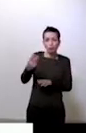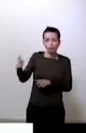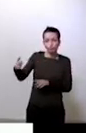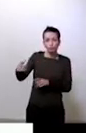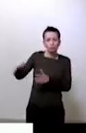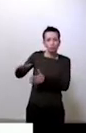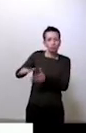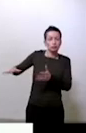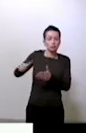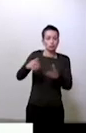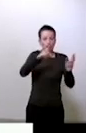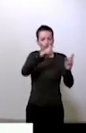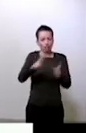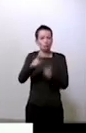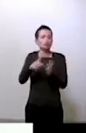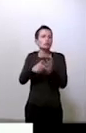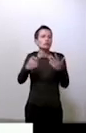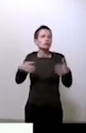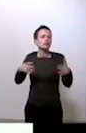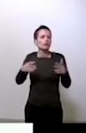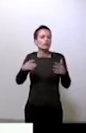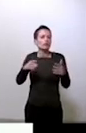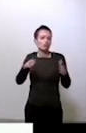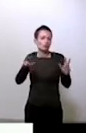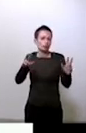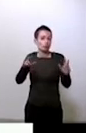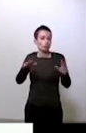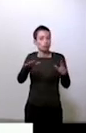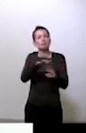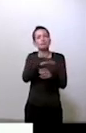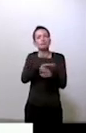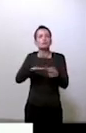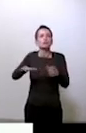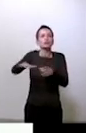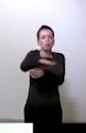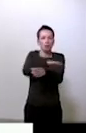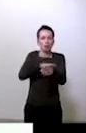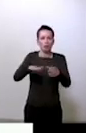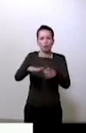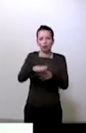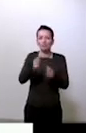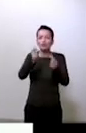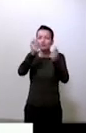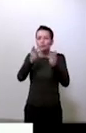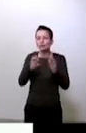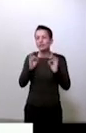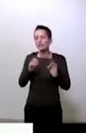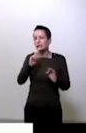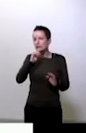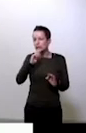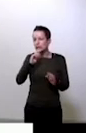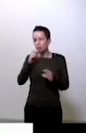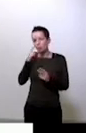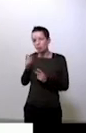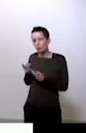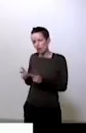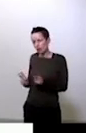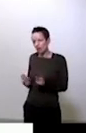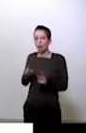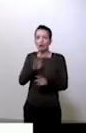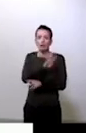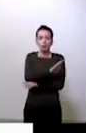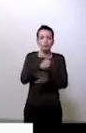elle représente en 2019, sur le territoire métropolitain, on n'a pas encore le chiffre tout à fait précis sur Bordeaux,